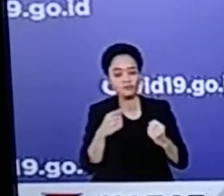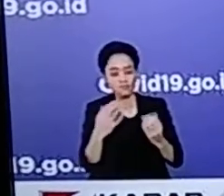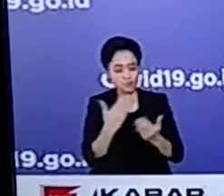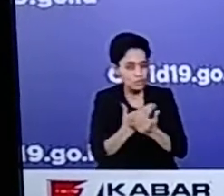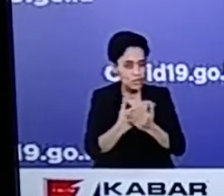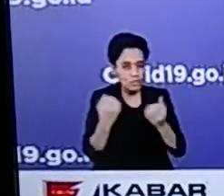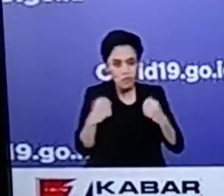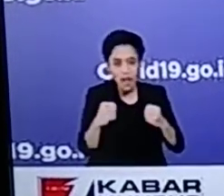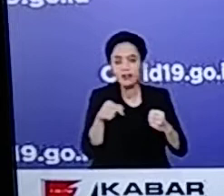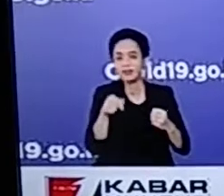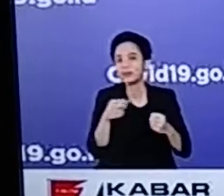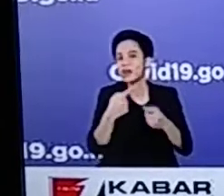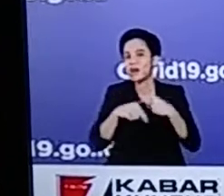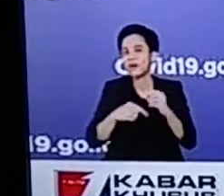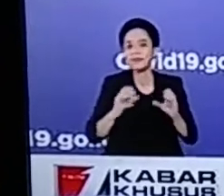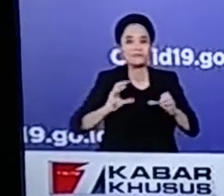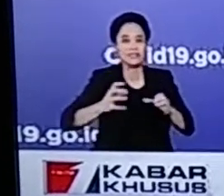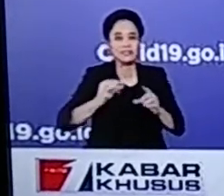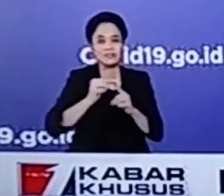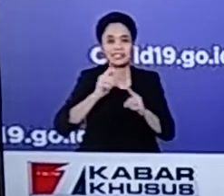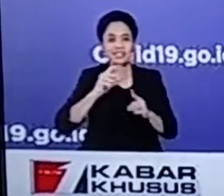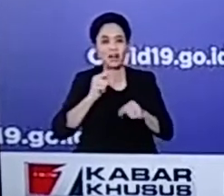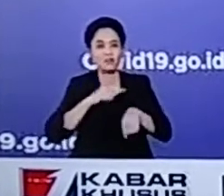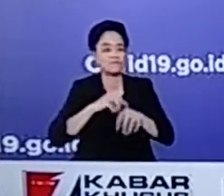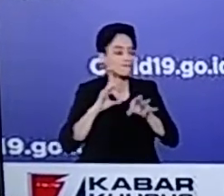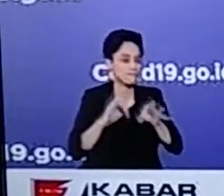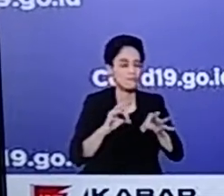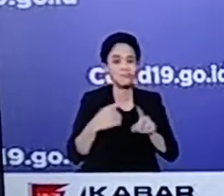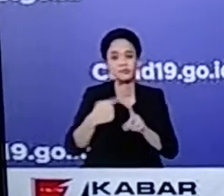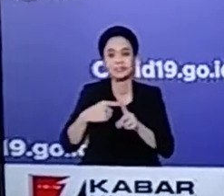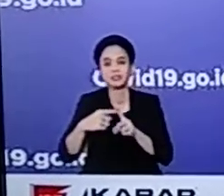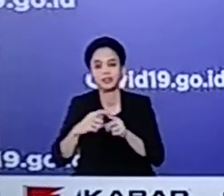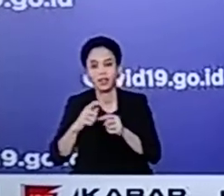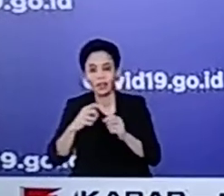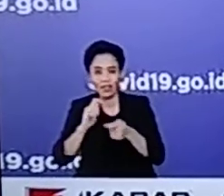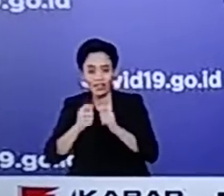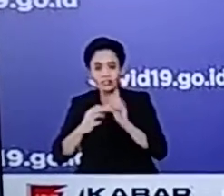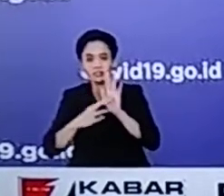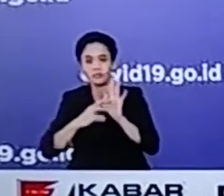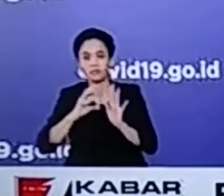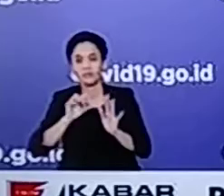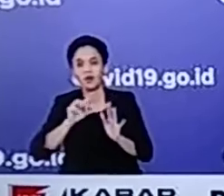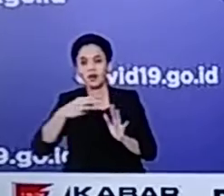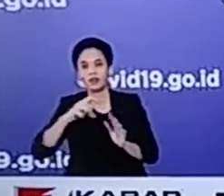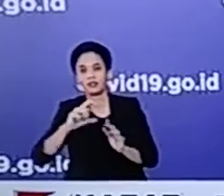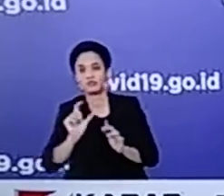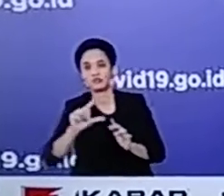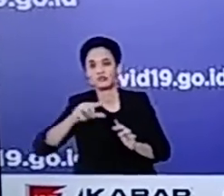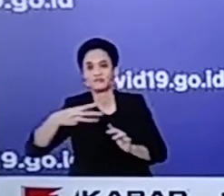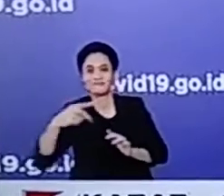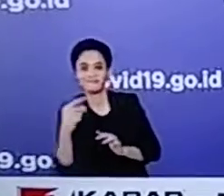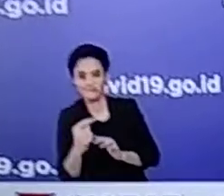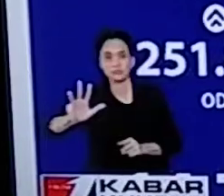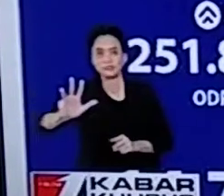rapid PCR yang real time ditambah dengan tes cepat molekuler. Sampai dengan hari ini kita sudah melakukan